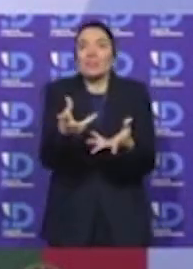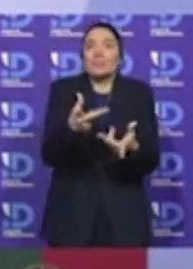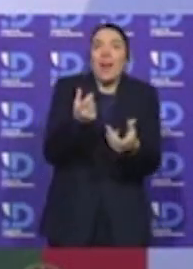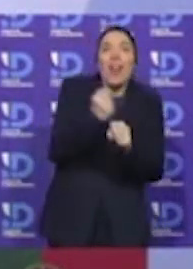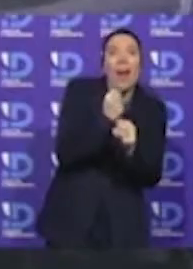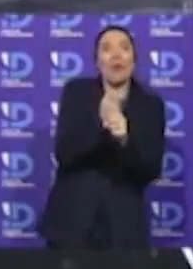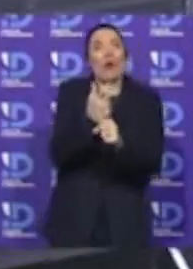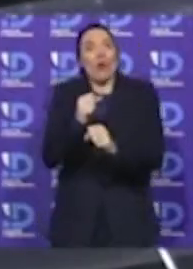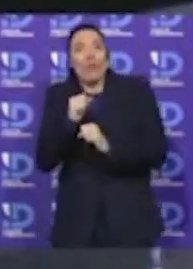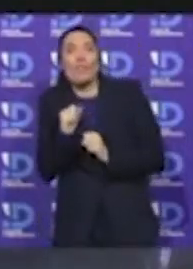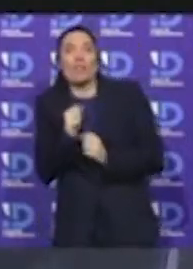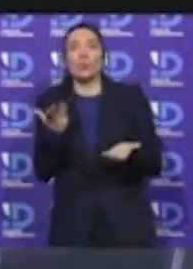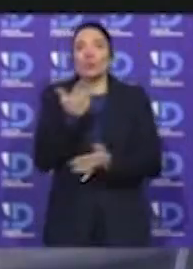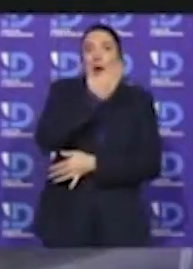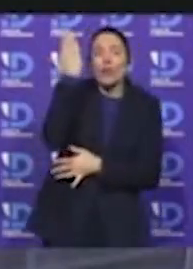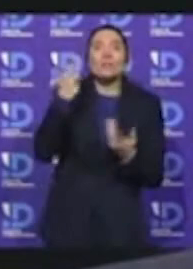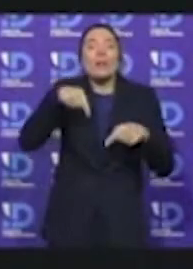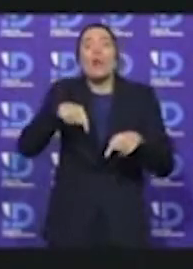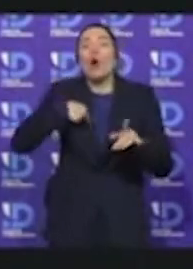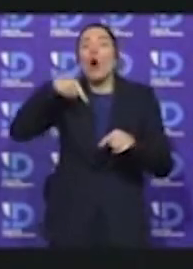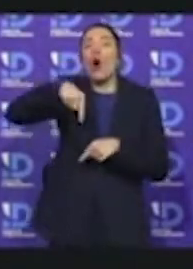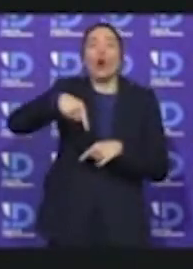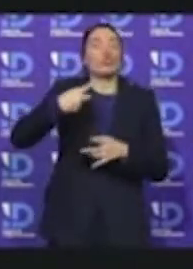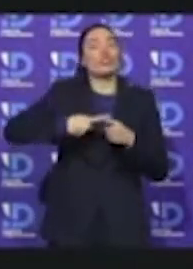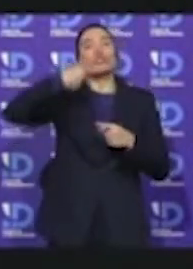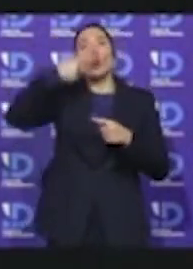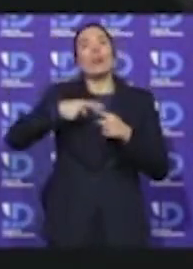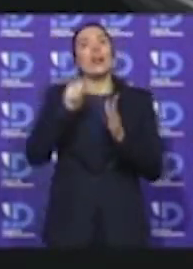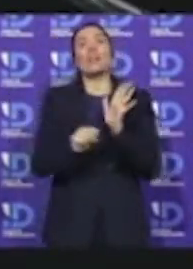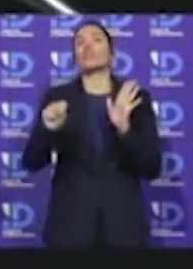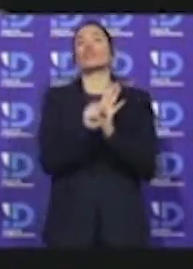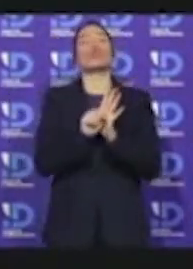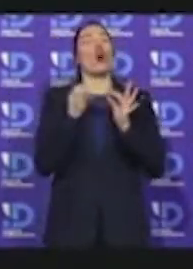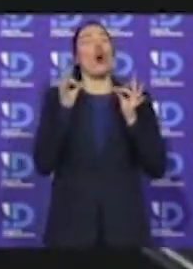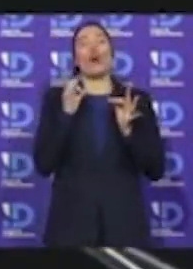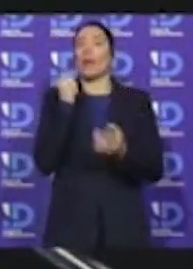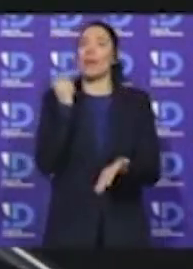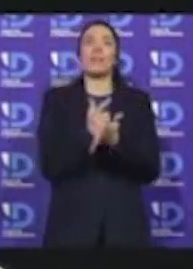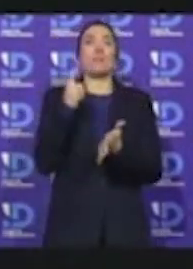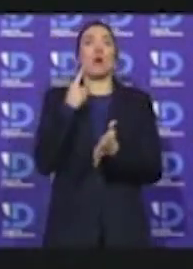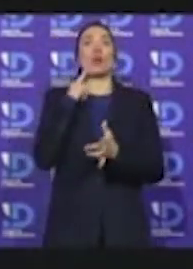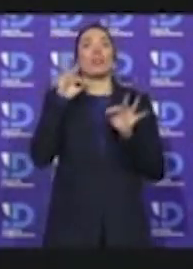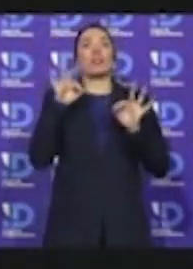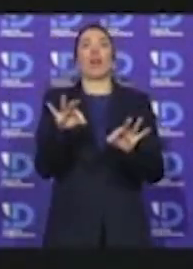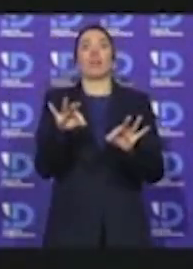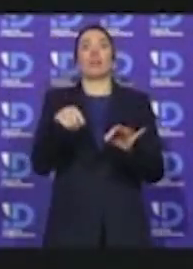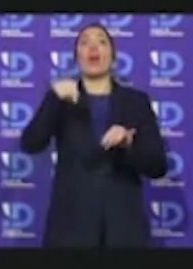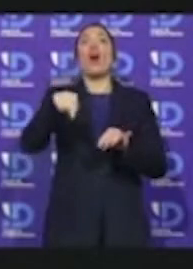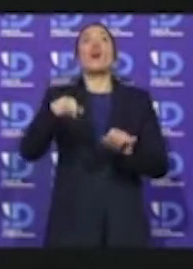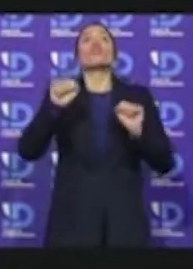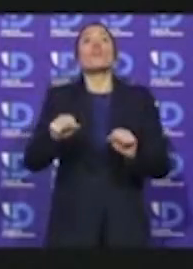giornata di oggi sia una giornata straordinaria Oserei dire storica perché oggi può nascere il